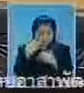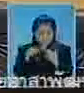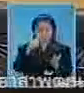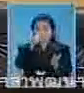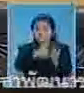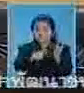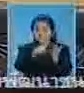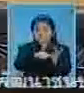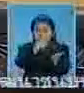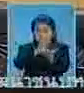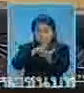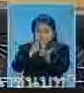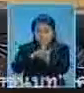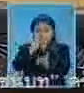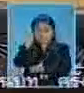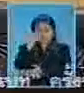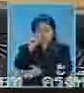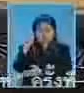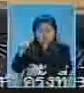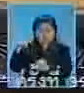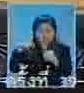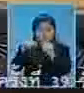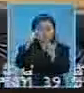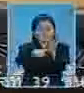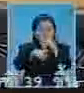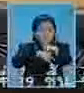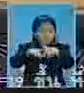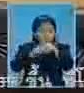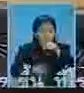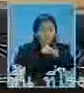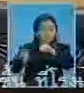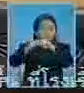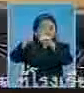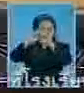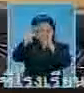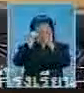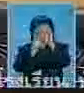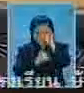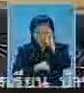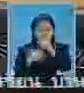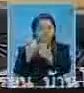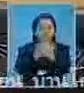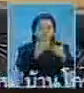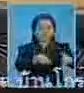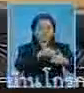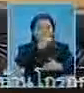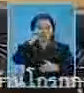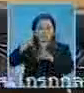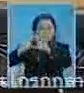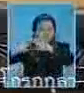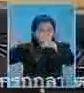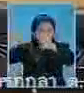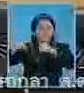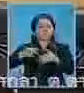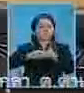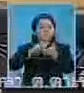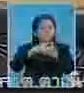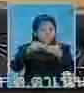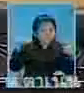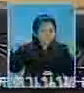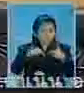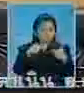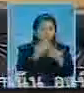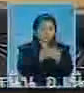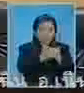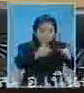ที่จัดเก็บได้ในช่วงที่ผ่านมาในพื้นที่ชนบทเพิ่มขึ้นทุกจังหวัด นี่สะท้อนให้เห็นถึงกำลังซื้อครับของพี่น้อง